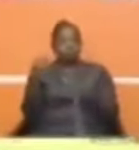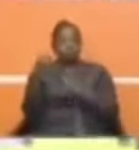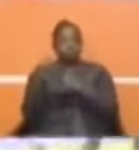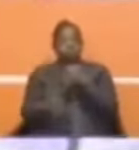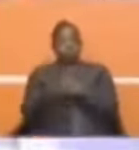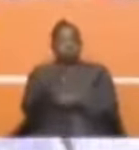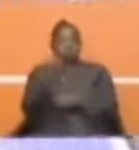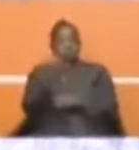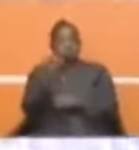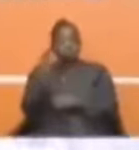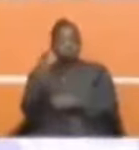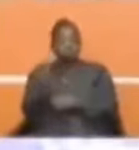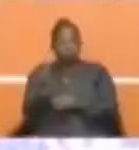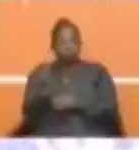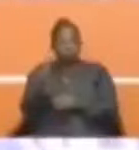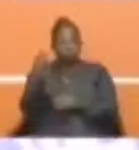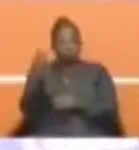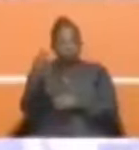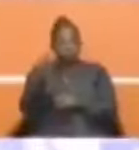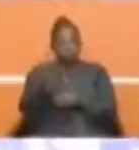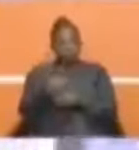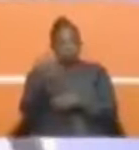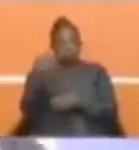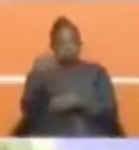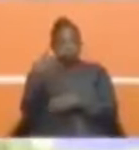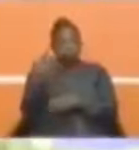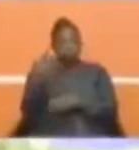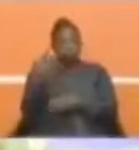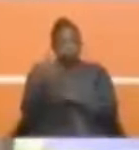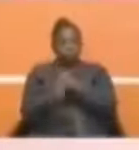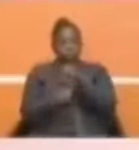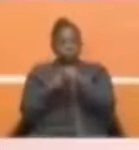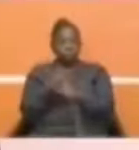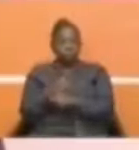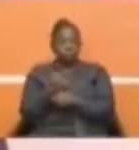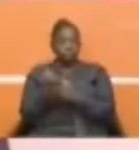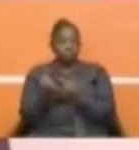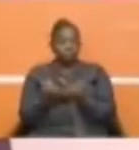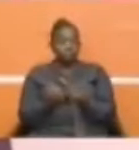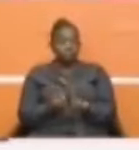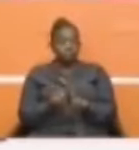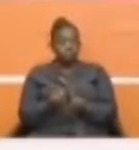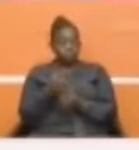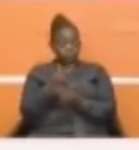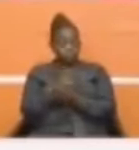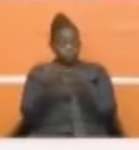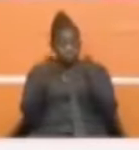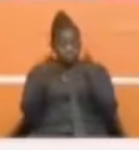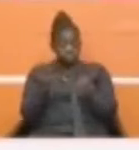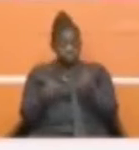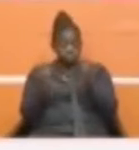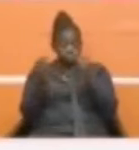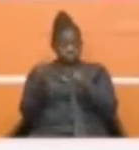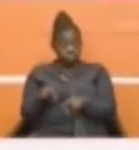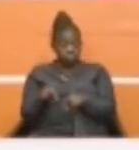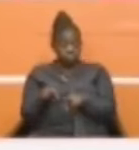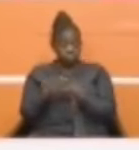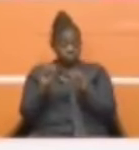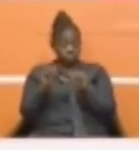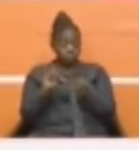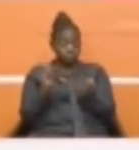UCU ey'okubiri myaka etaano. Gemu ntabadde nnyangu olw'okuba nti empiira erigwa gw'emu emu nga wano ekintu kyonna ekisobola okubaawo